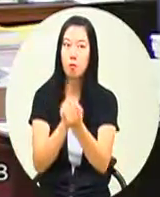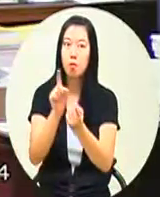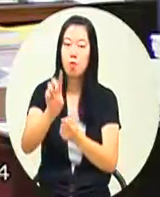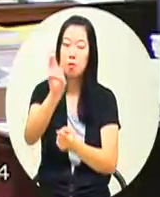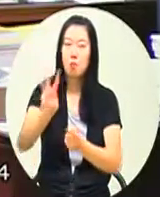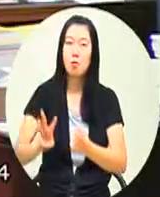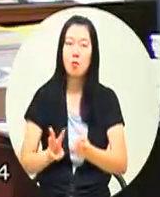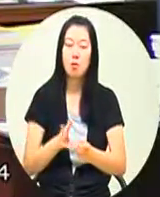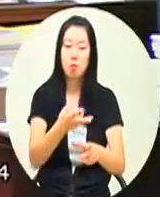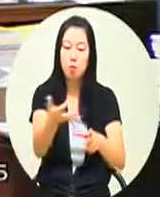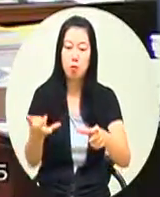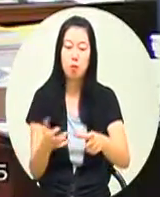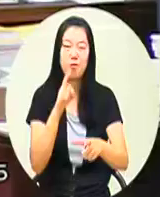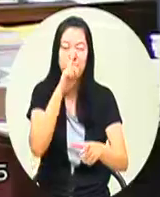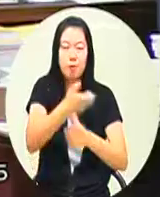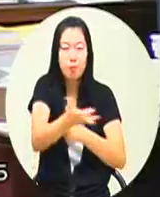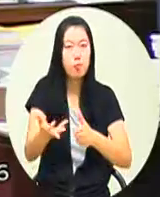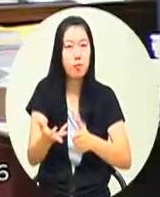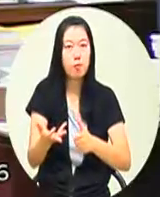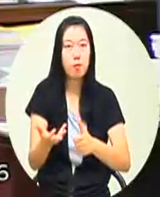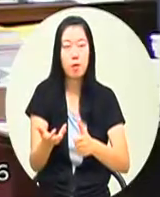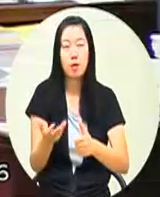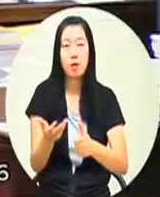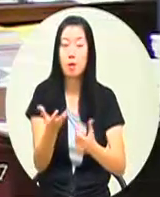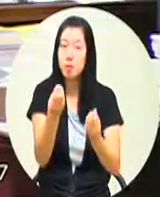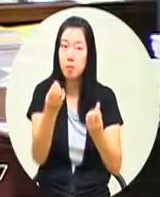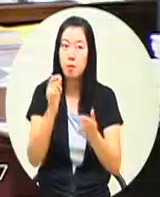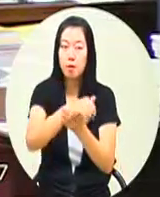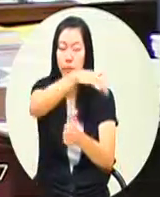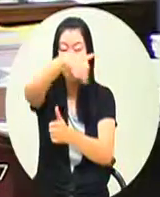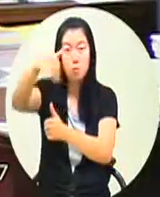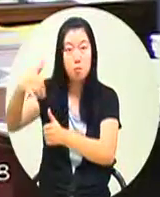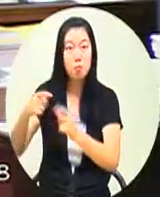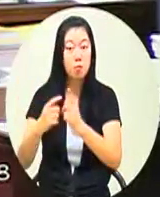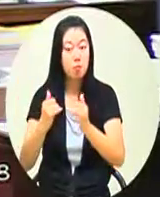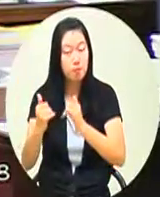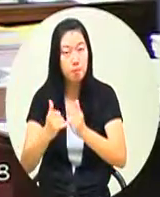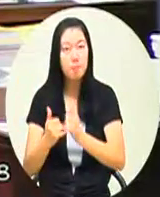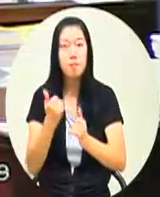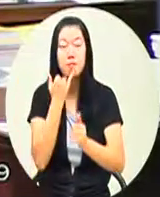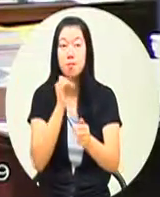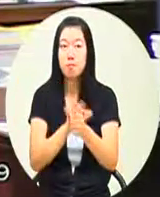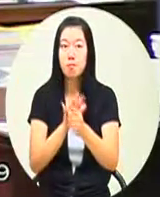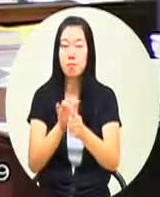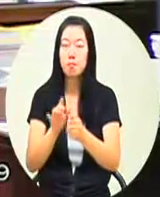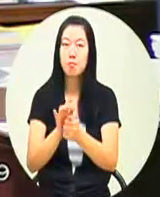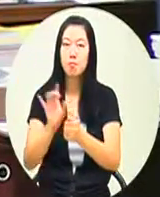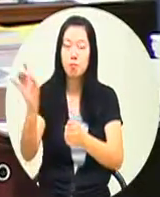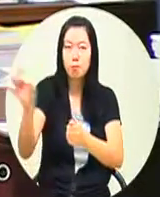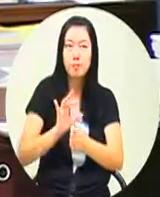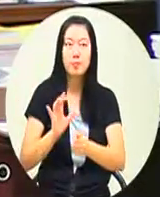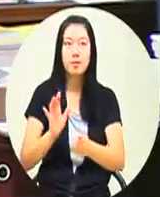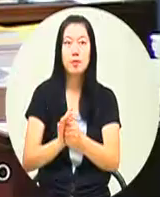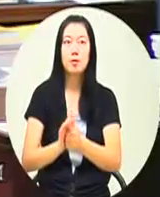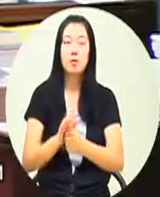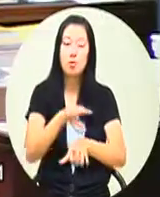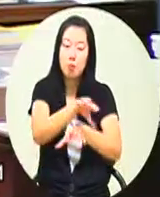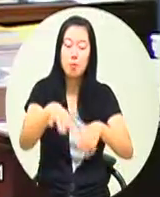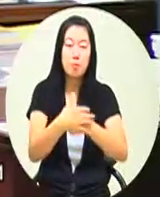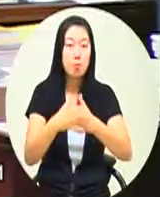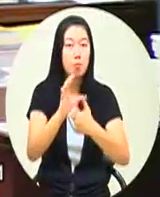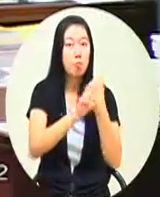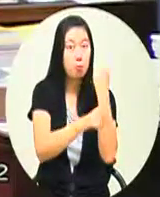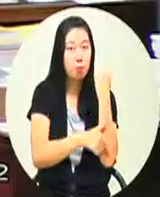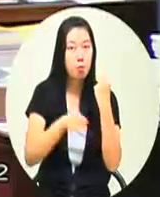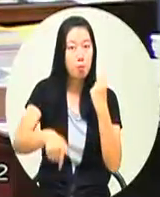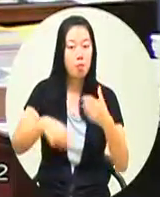染的方式，然后号召民间的朋友、民间的团体，用一些比较环保生态方式，把里面的这一些外来鱼